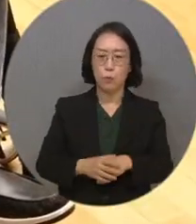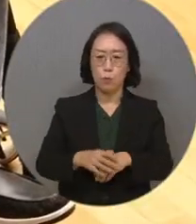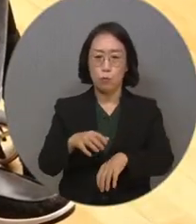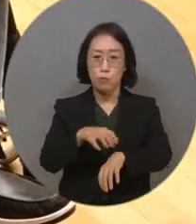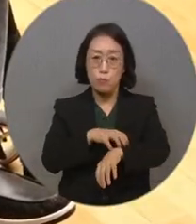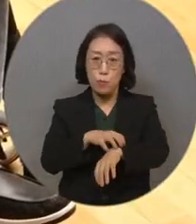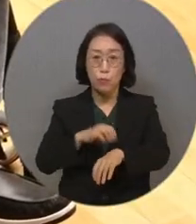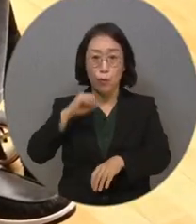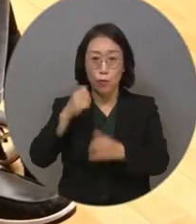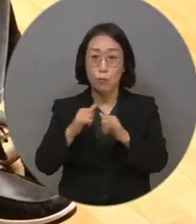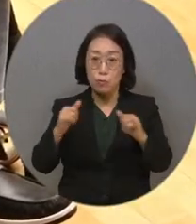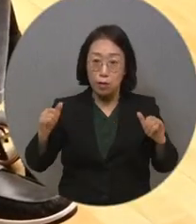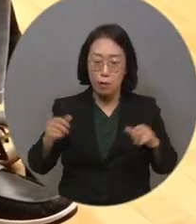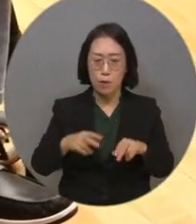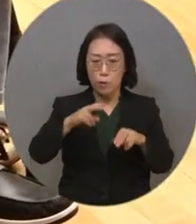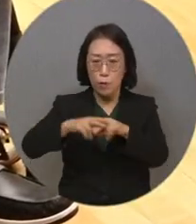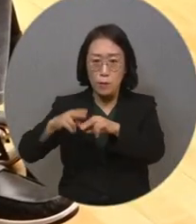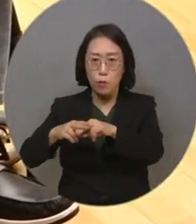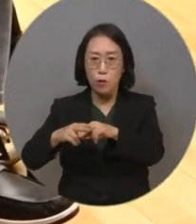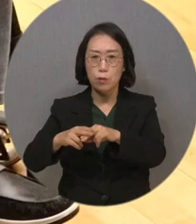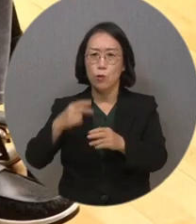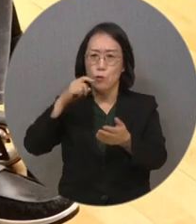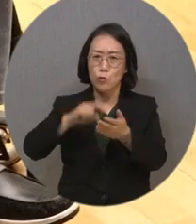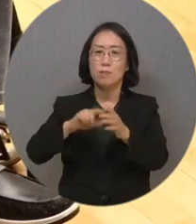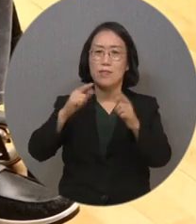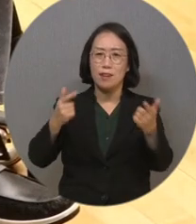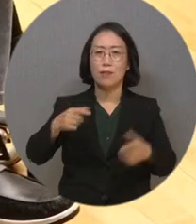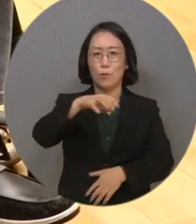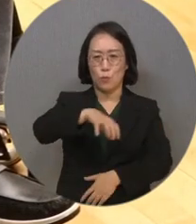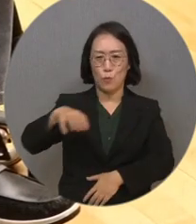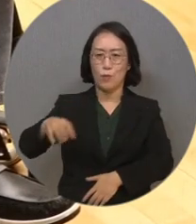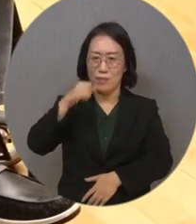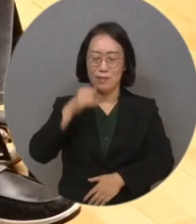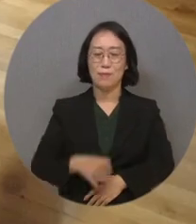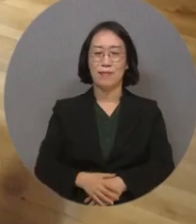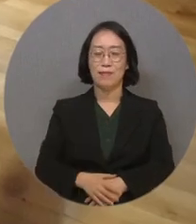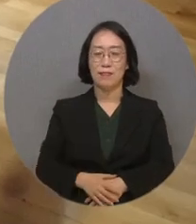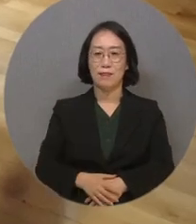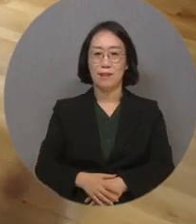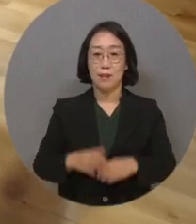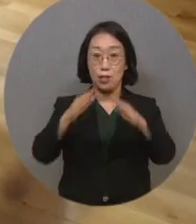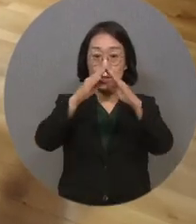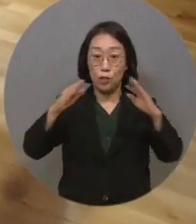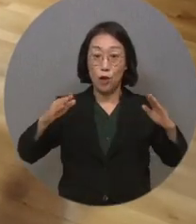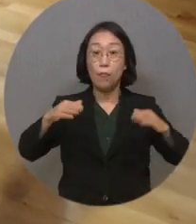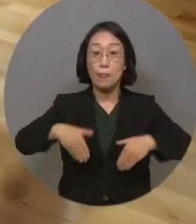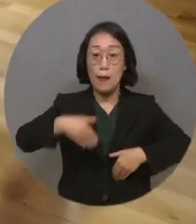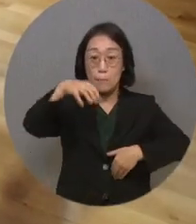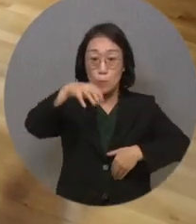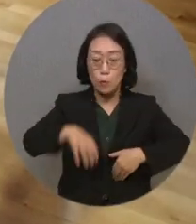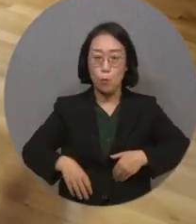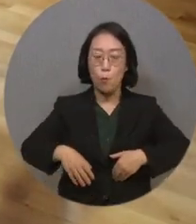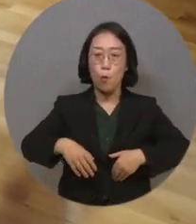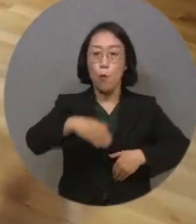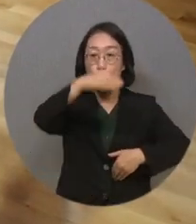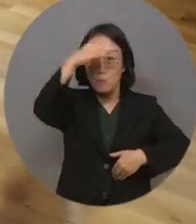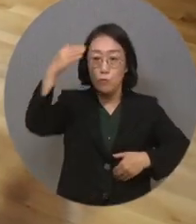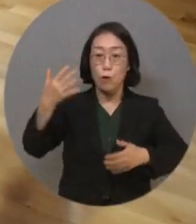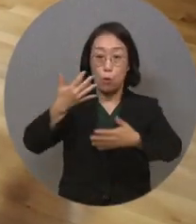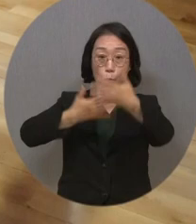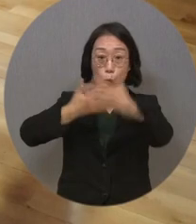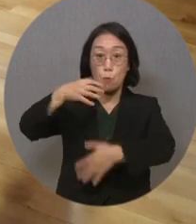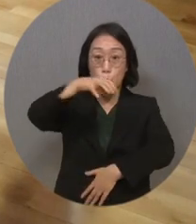관람석과 좌석 선택권 등이 미비한 곳이 많습니다 전남도의회는 공연 관장